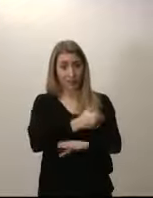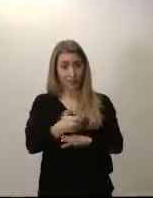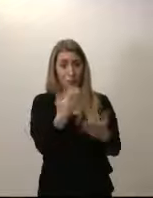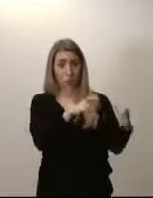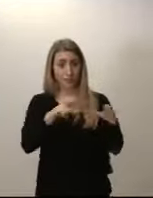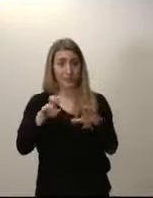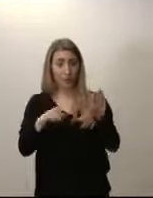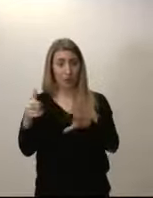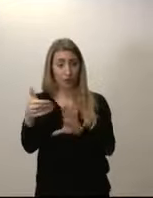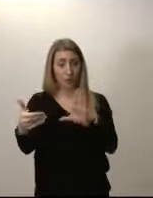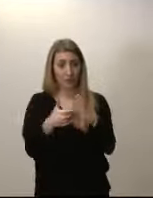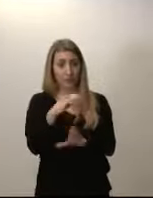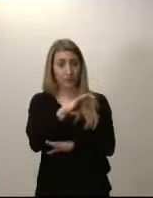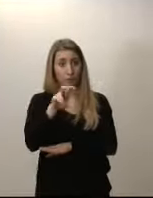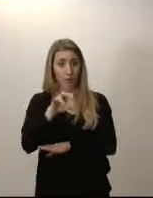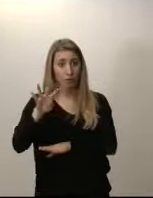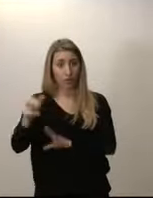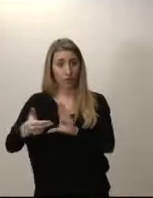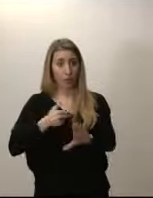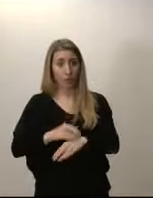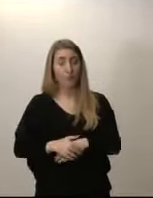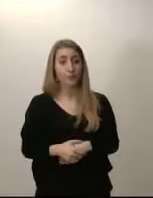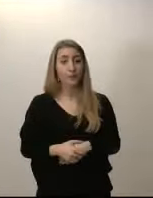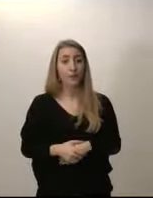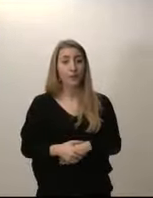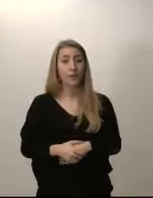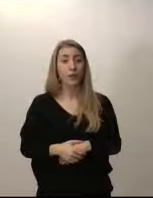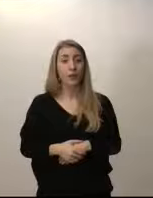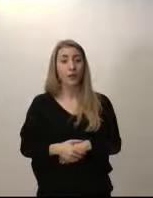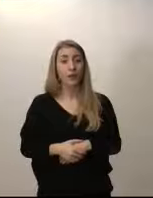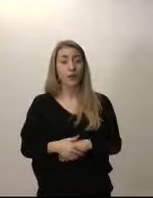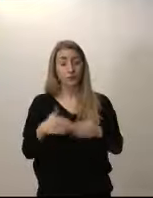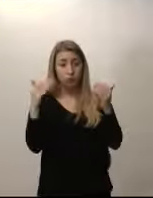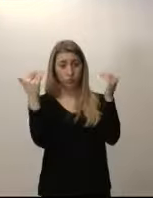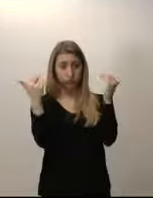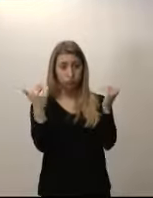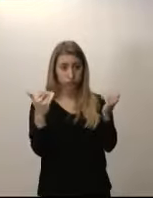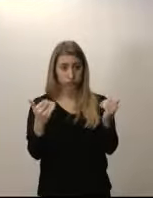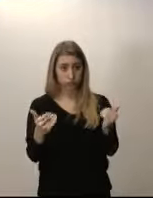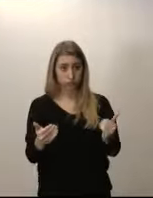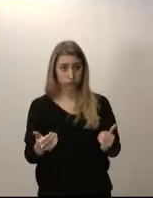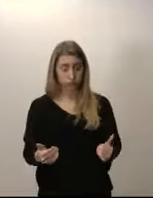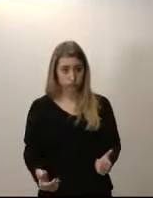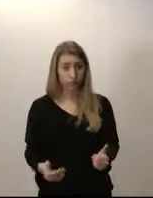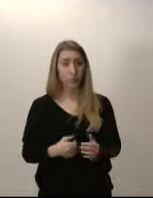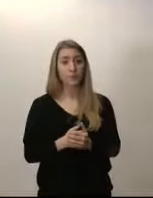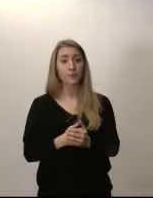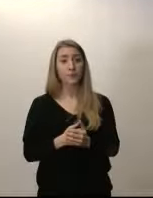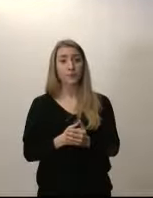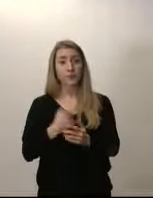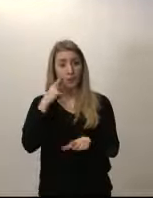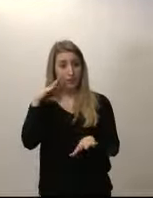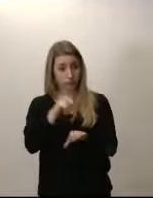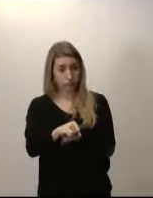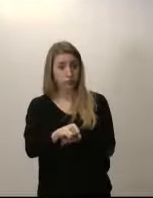134 euros. Alors ceci, bon, ça figure un petit peu plus loin dans